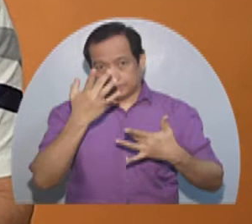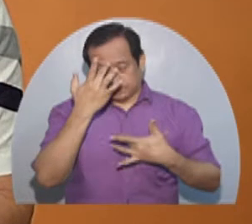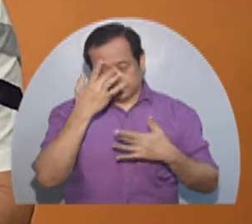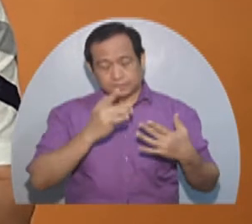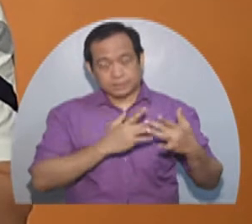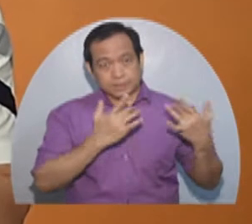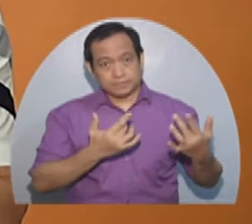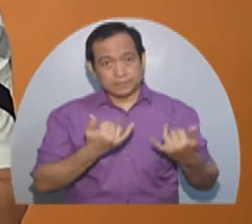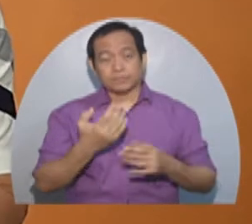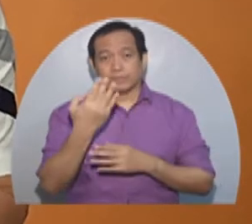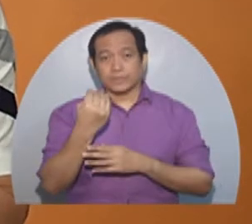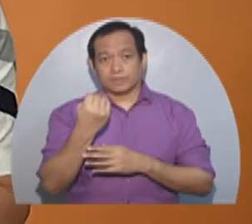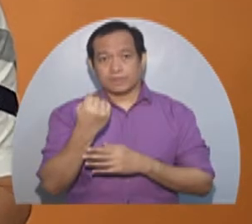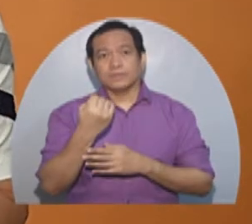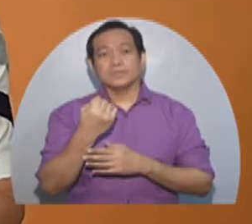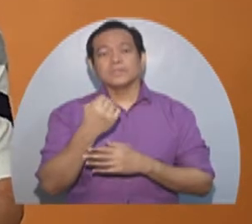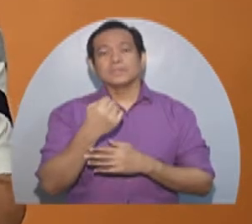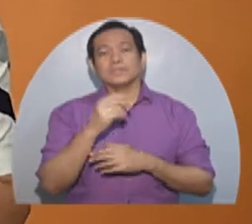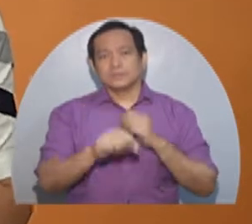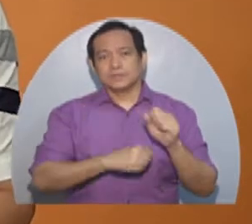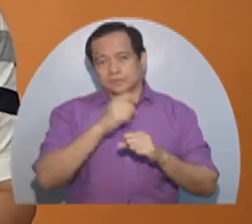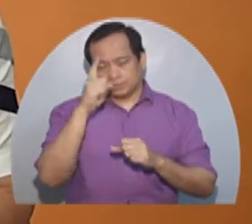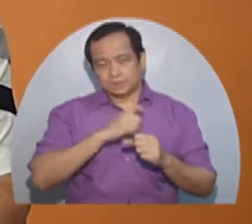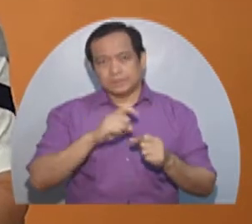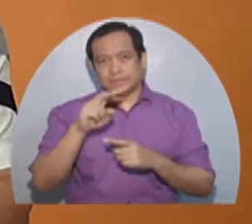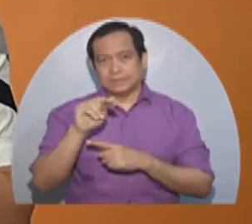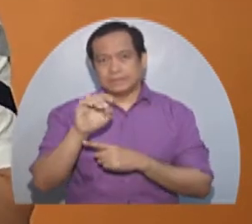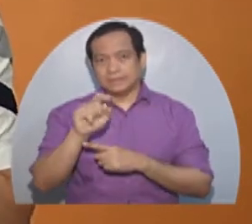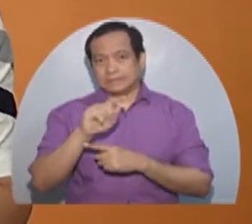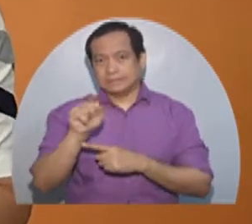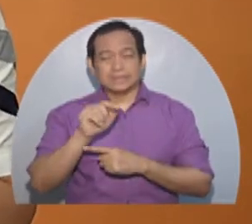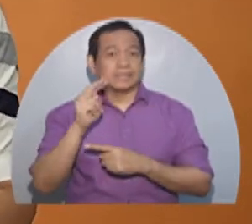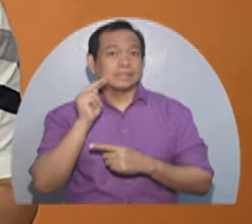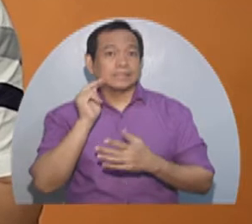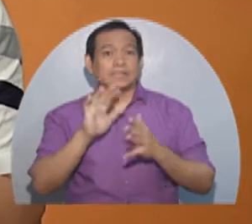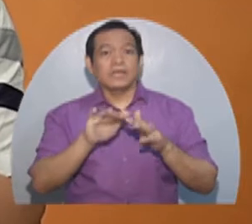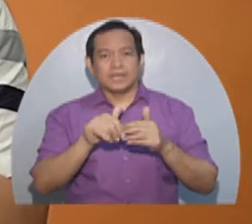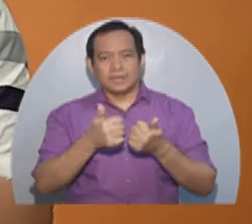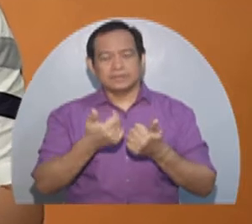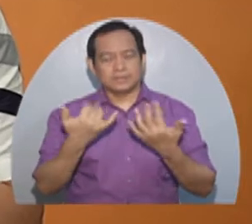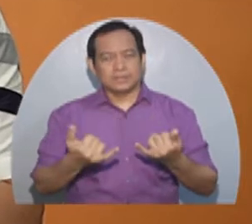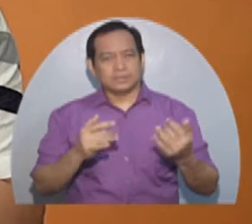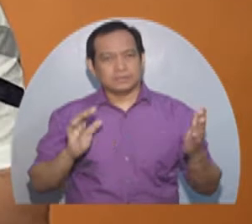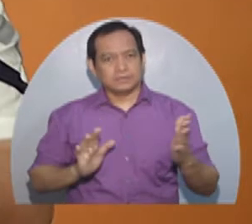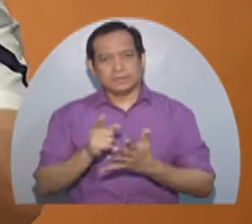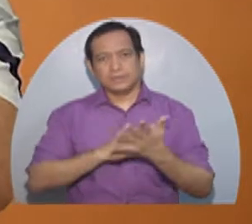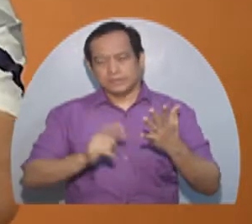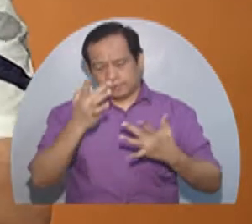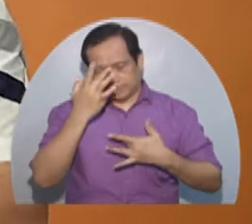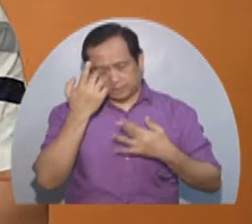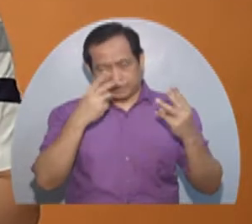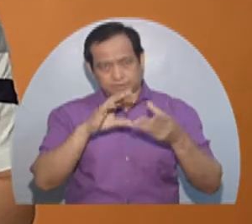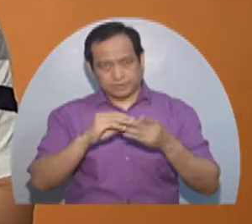puso. Ngayon, 14 taong gulang na si Nets, kumusta kaya siya? Paano ba niya hinaharap ang kanyang karamdaman?